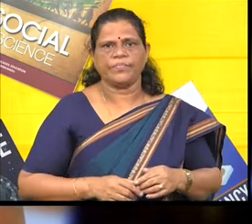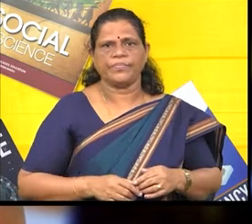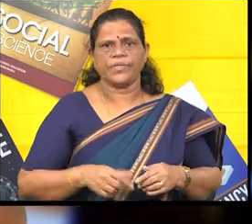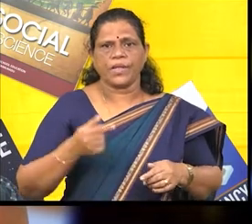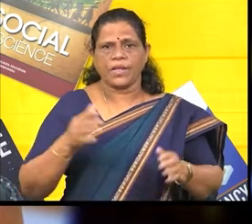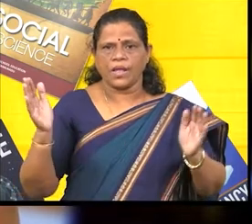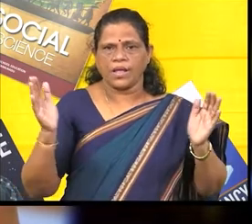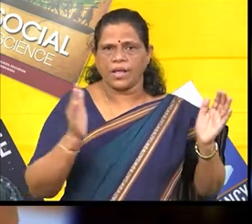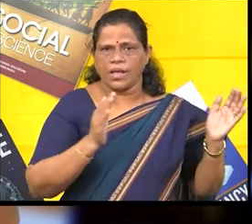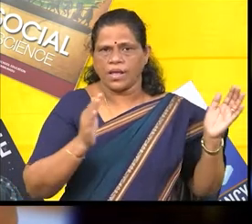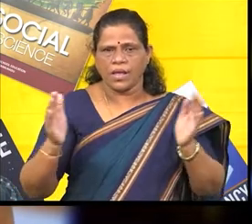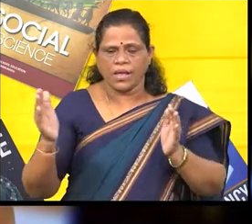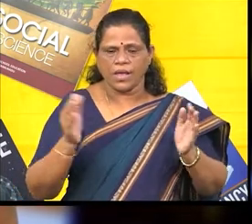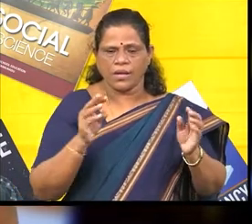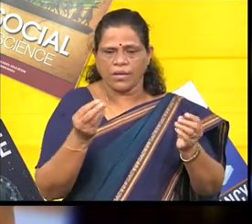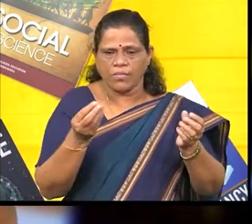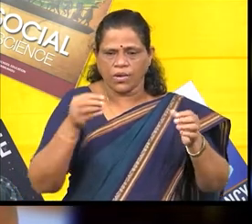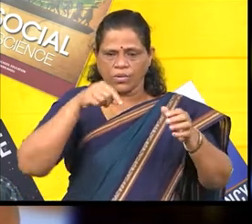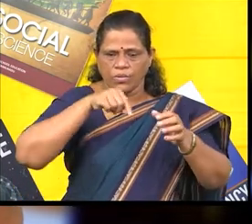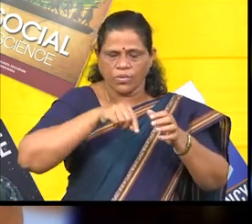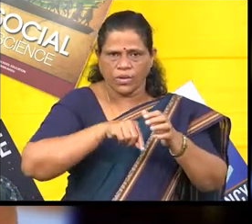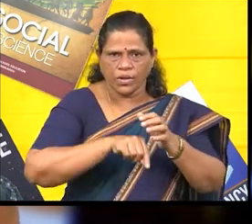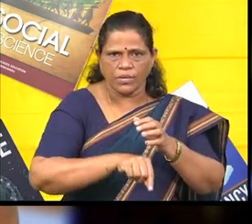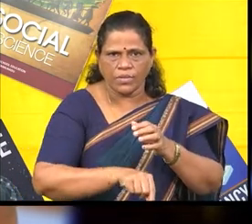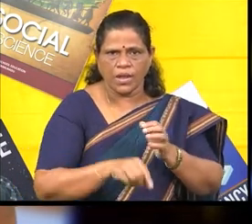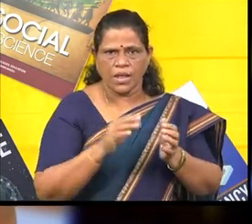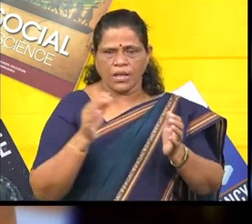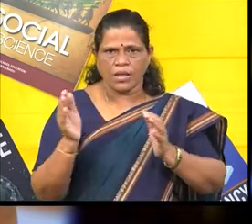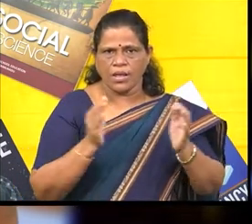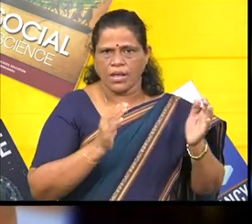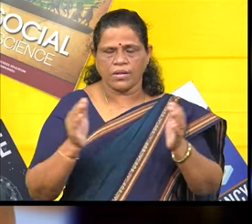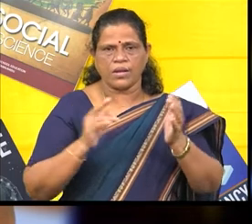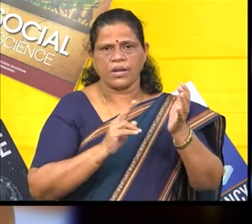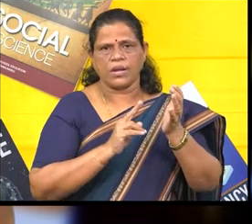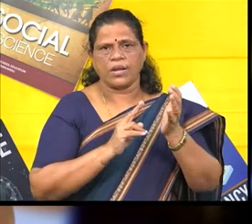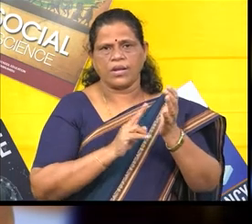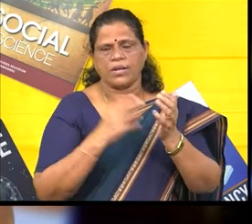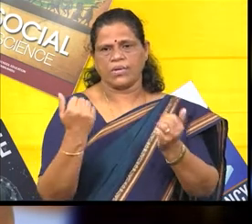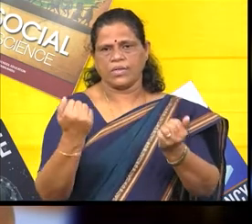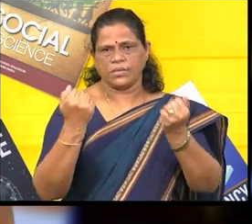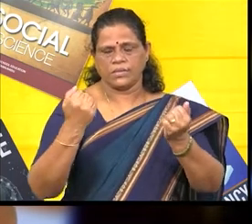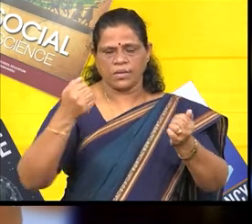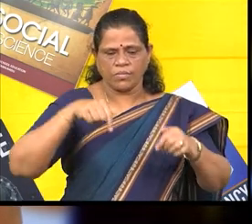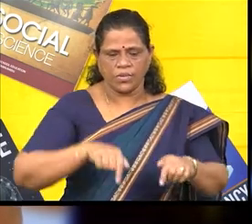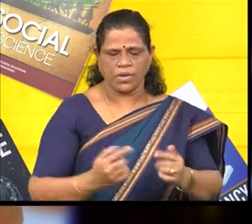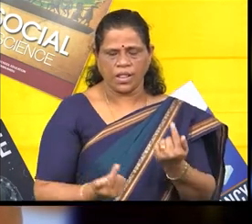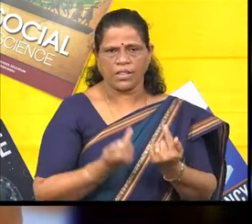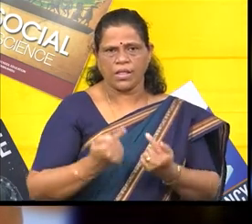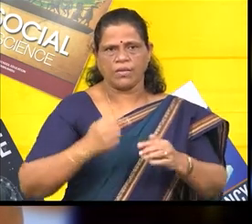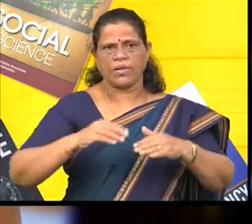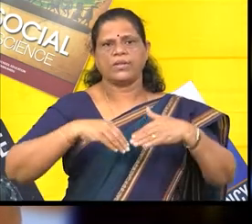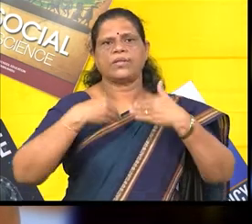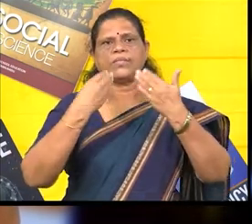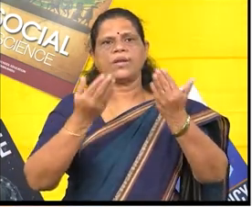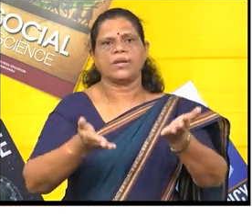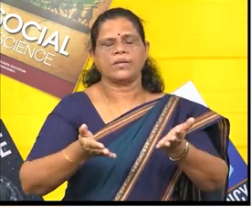என்னாகும், காற்று மண் துகள்களுக்கிடையே சென்று வரும், காற்றில் இருக்கக்கூடிய நைட்ரஜன் போன்ற சத்துக்களை அந்த மண்ணானது தாவரத்திற்கு